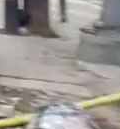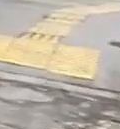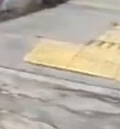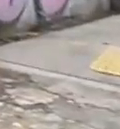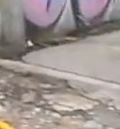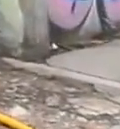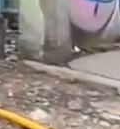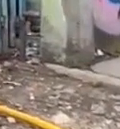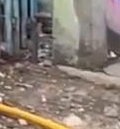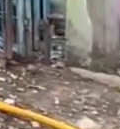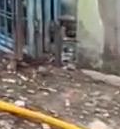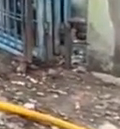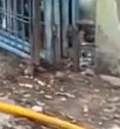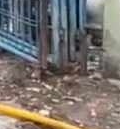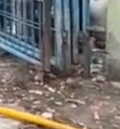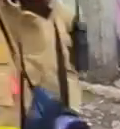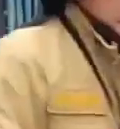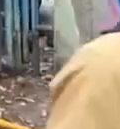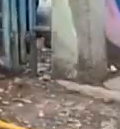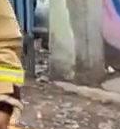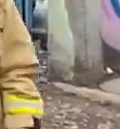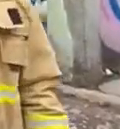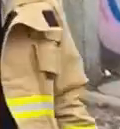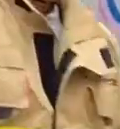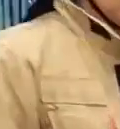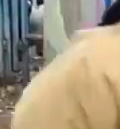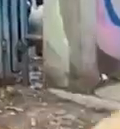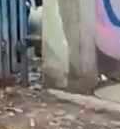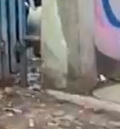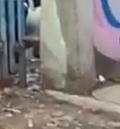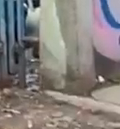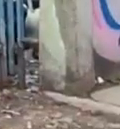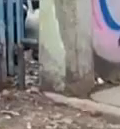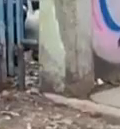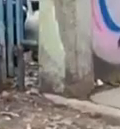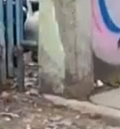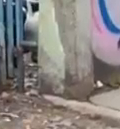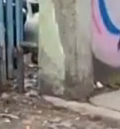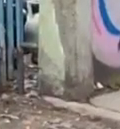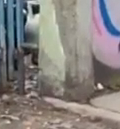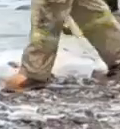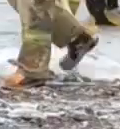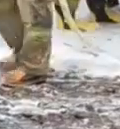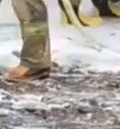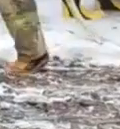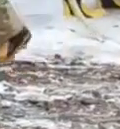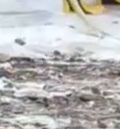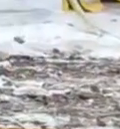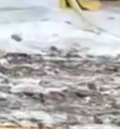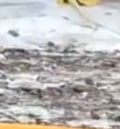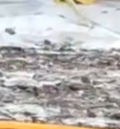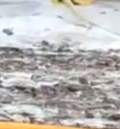Ledakan juga membuat pengendara yang melintas dan warga sekitar panik. Petugas pemadam kebakaran yang tiba di lokasi meminta warga yang